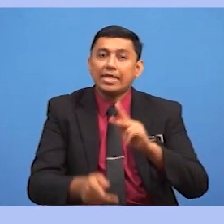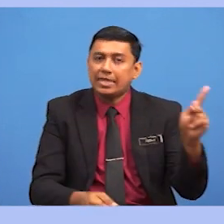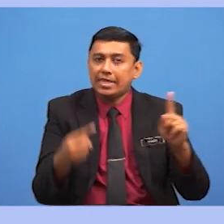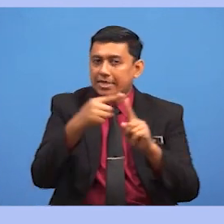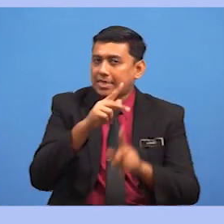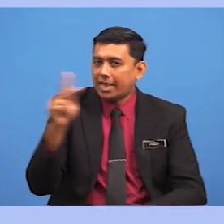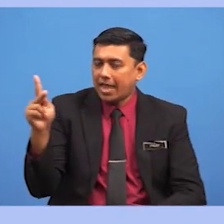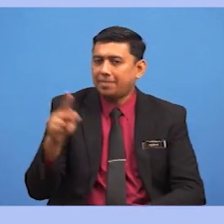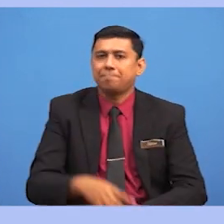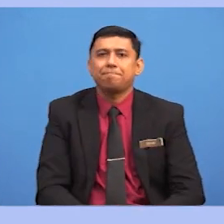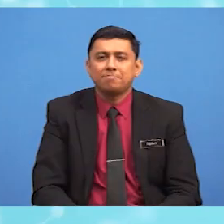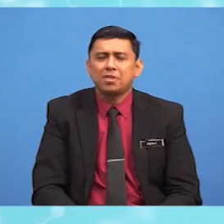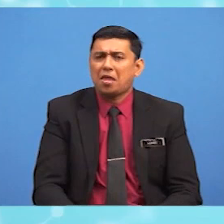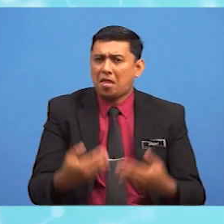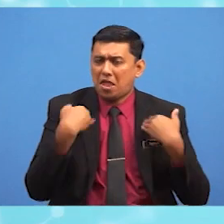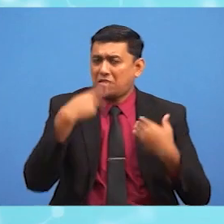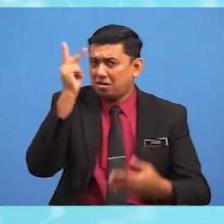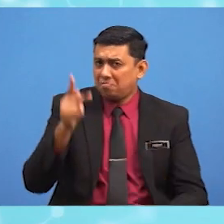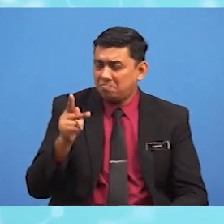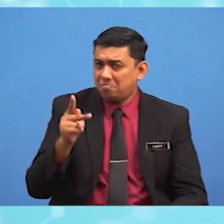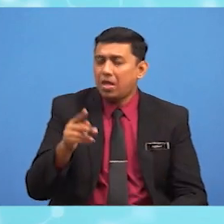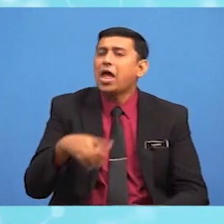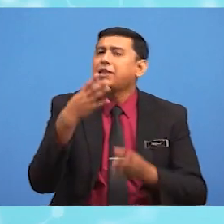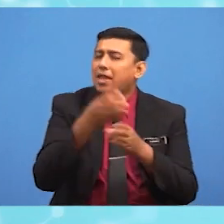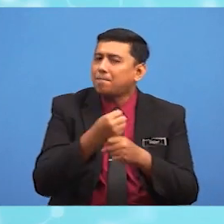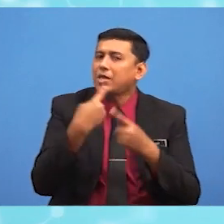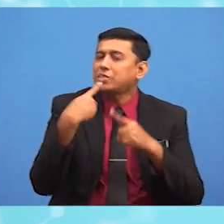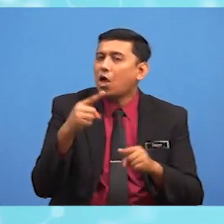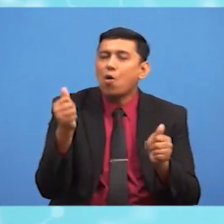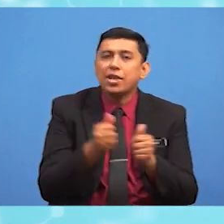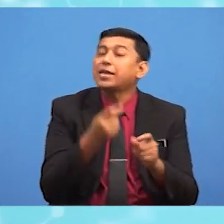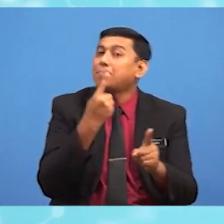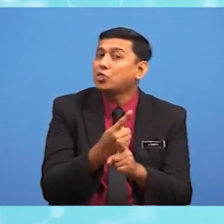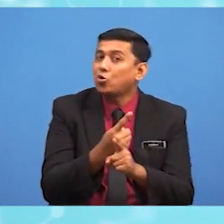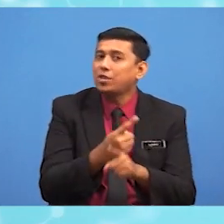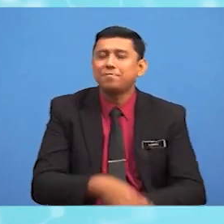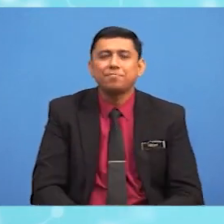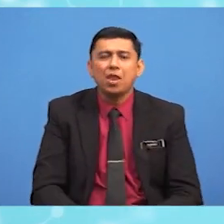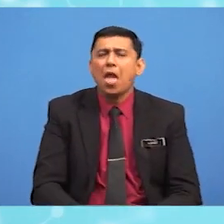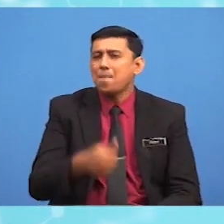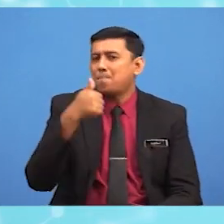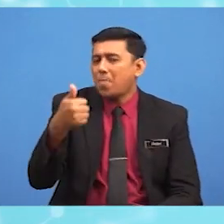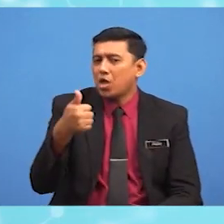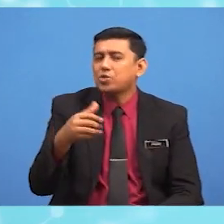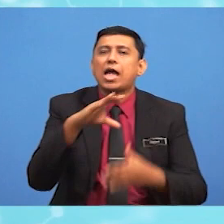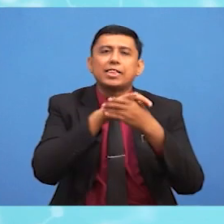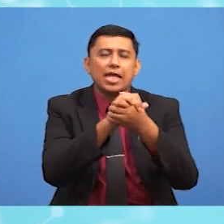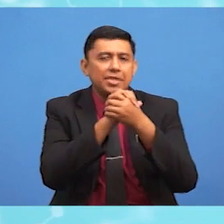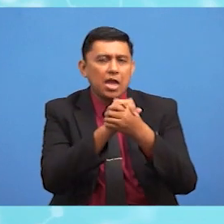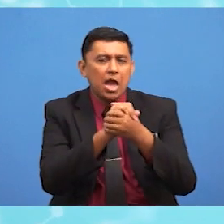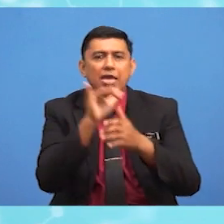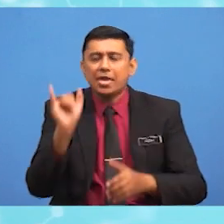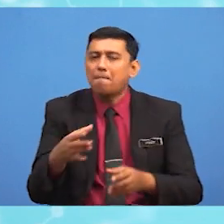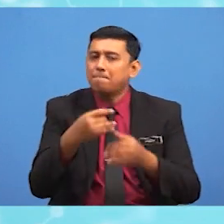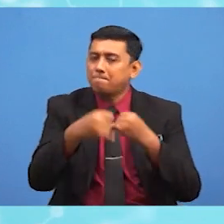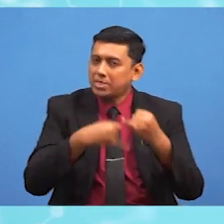kanan jadual berkala. Adakah murid-murid dapat menjawab dengan betul bagi semua soalan? Bagus dan tahniah bagi